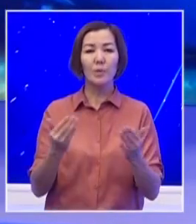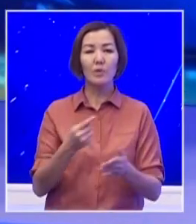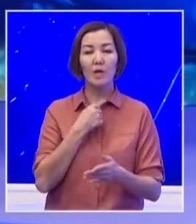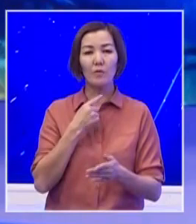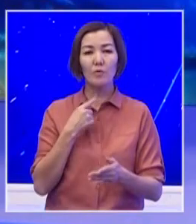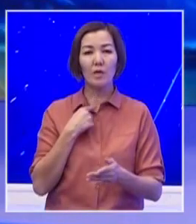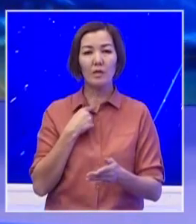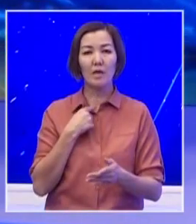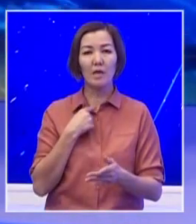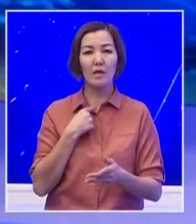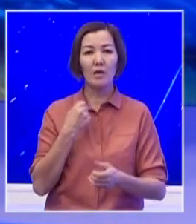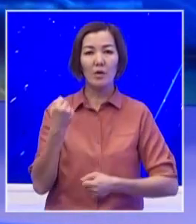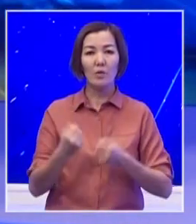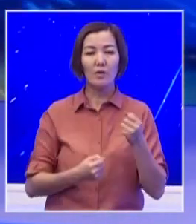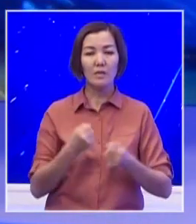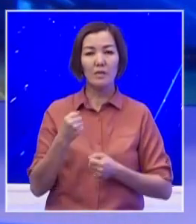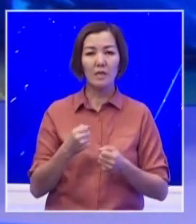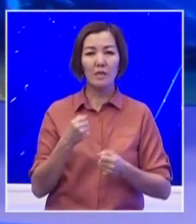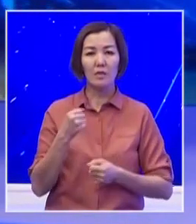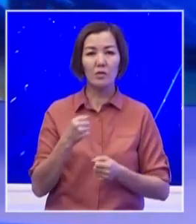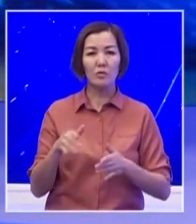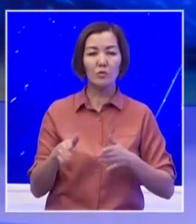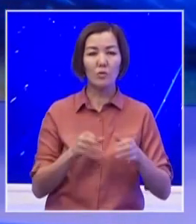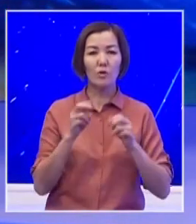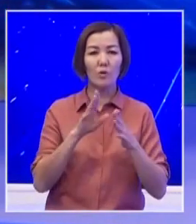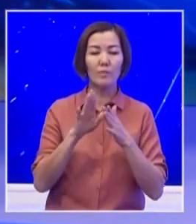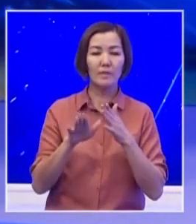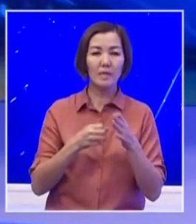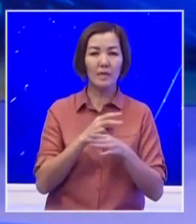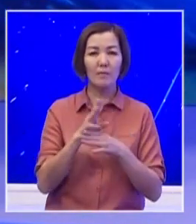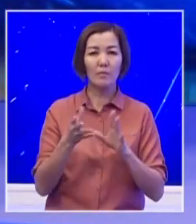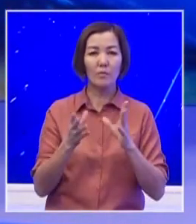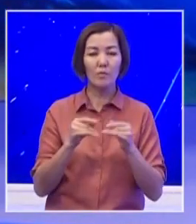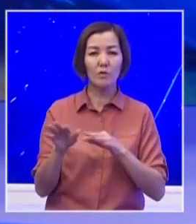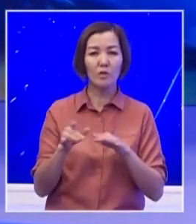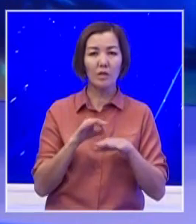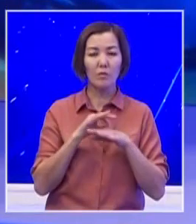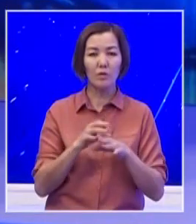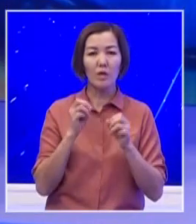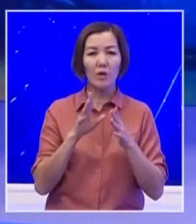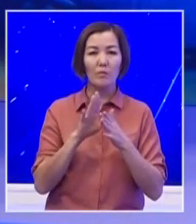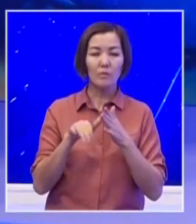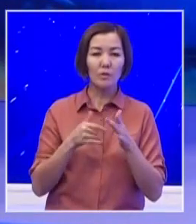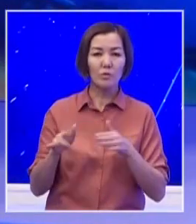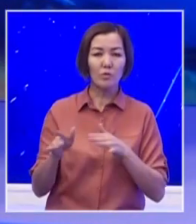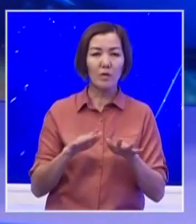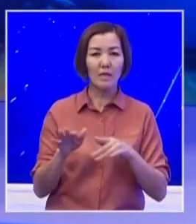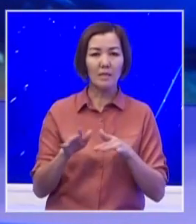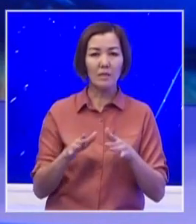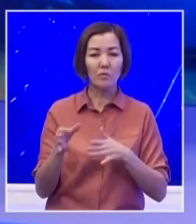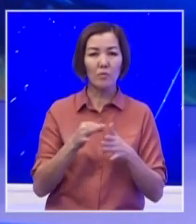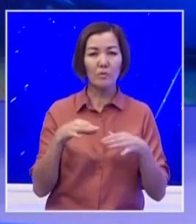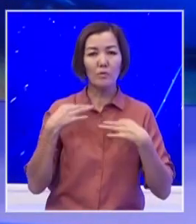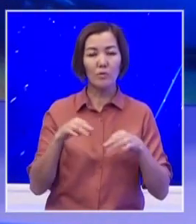Бүгін Талдықорғанда көлік тізгіндеген жүргізушілерге жол қауіпсіздігін қамтамасыз ету бойынша шара өтті. Қауіпсіздік жол атты